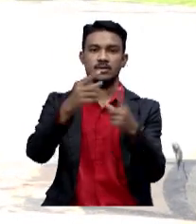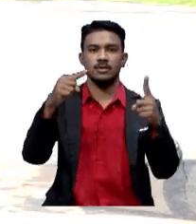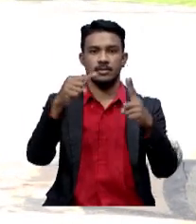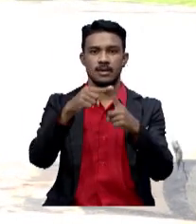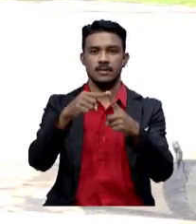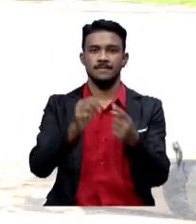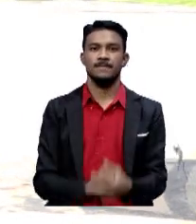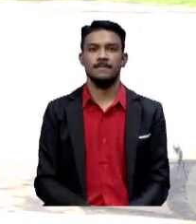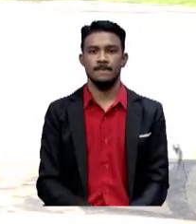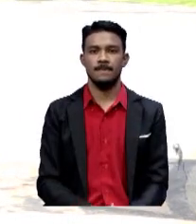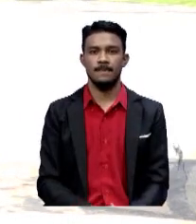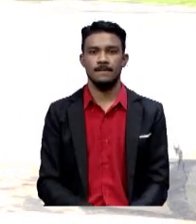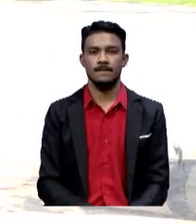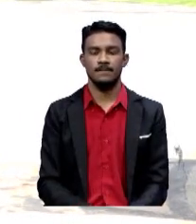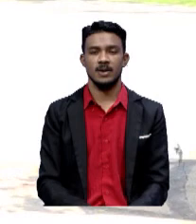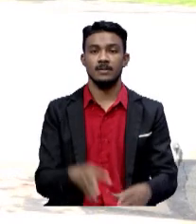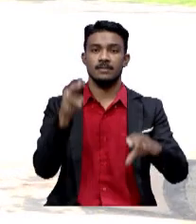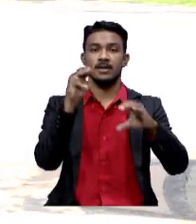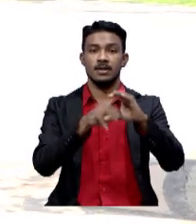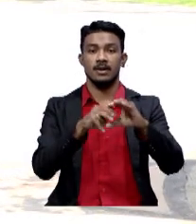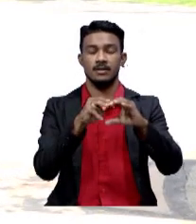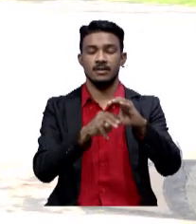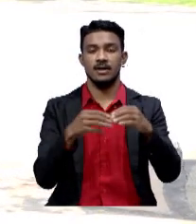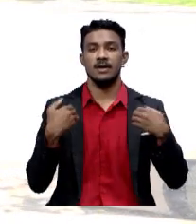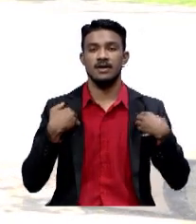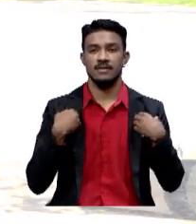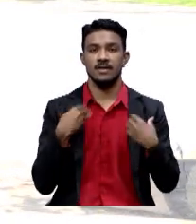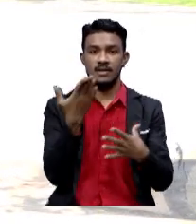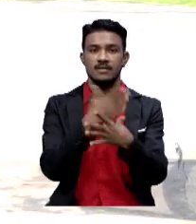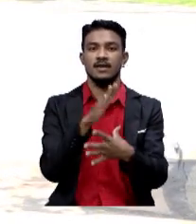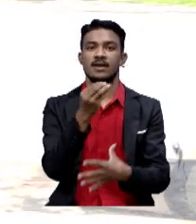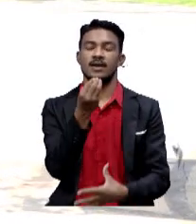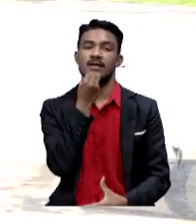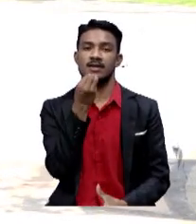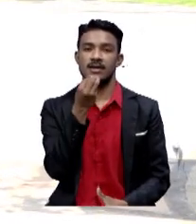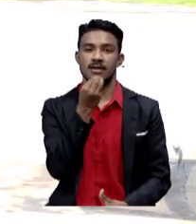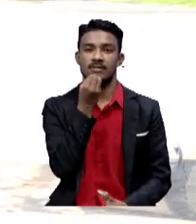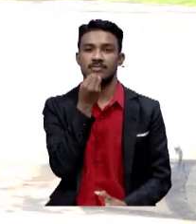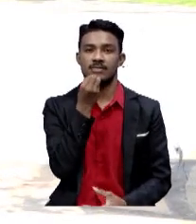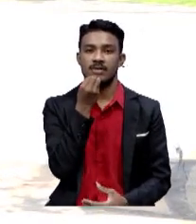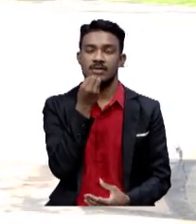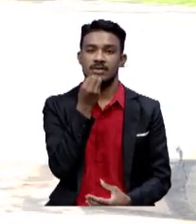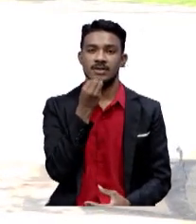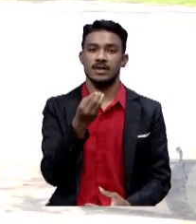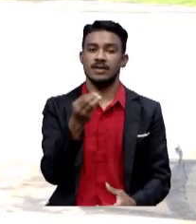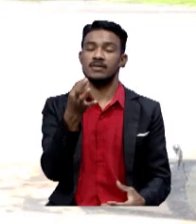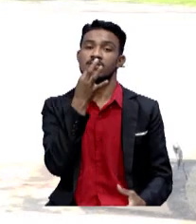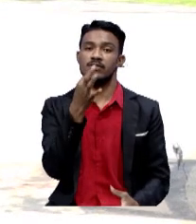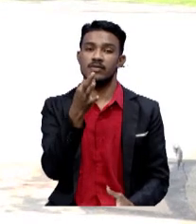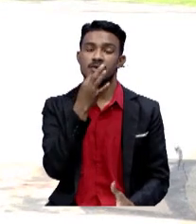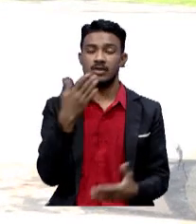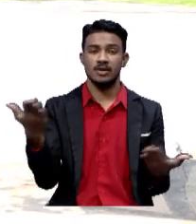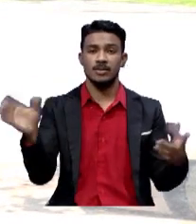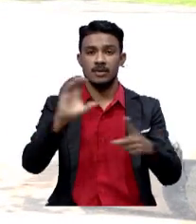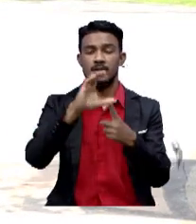be intervensi mercado iha be cesta básica ne inflaciona produtos lokal kuano inflaciona sasan